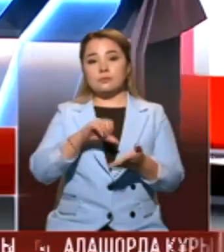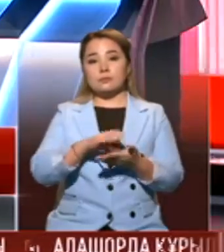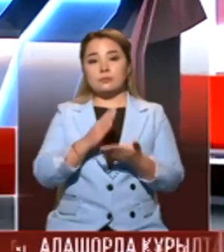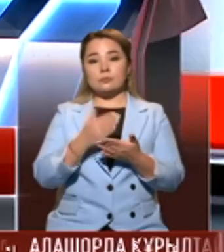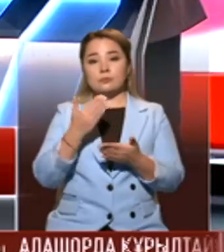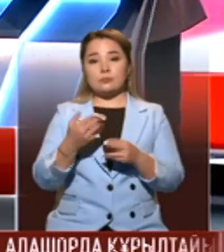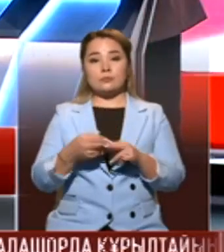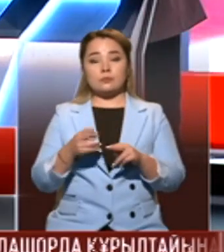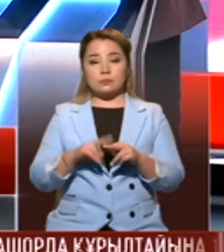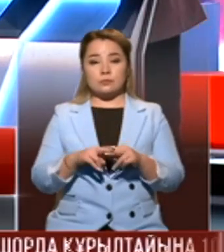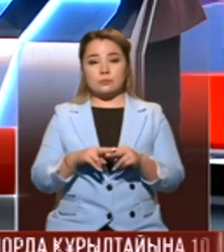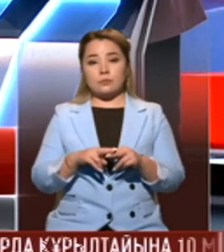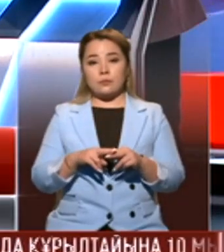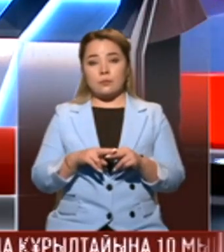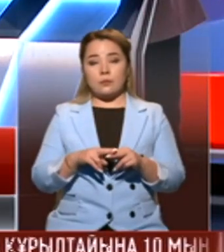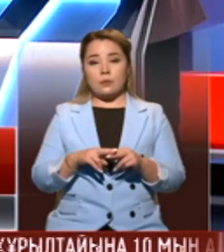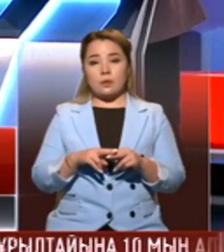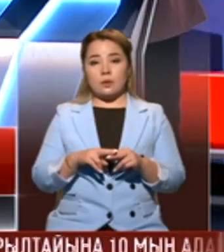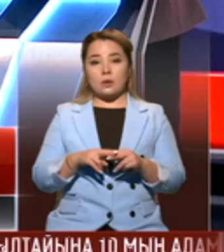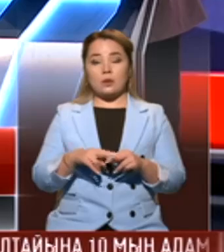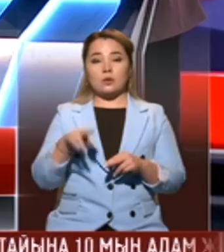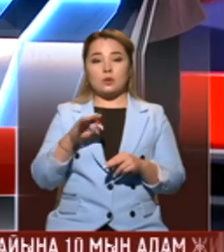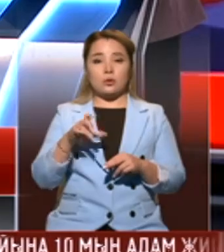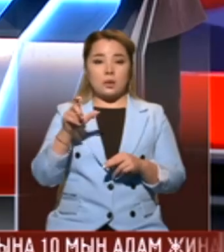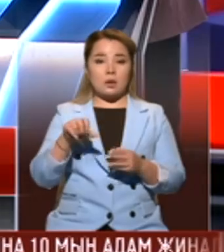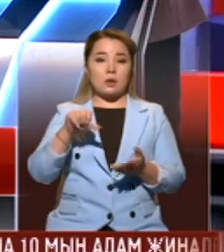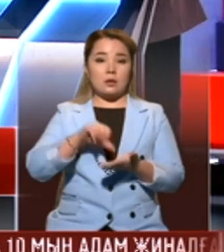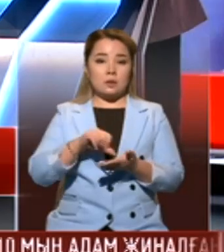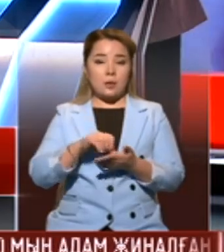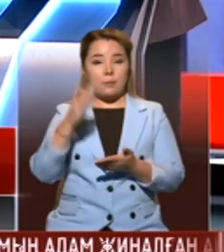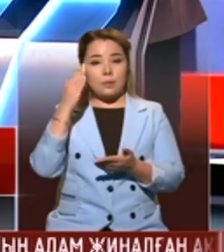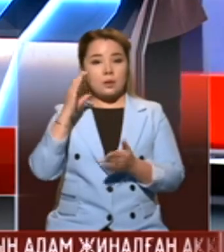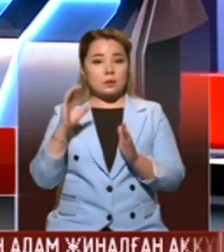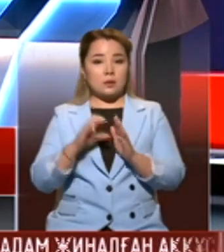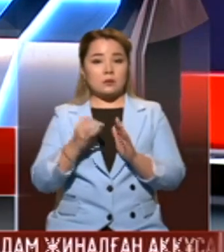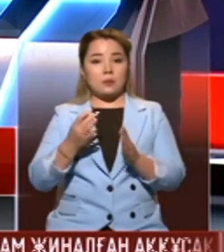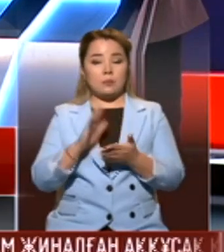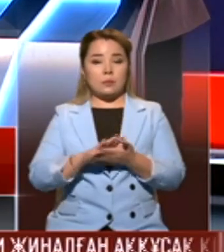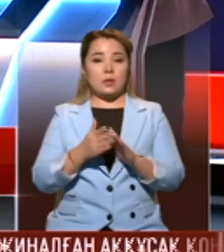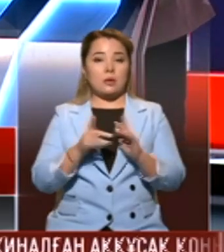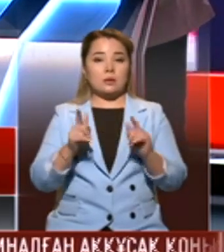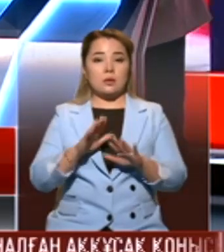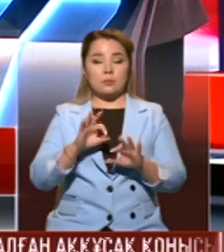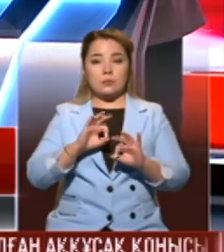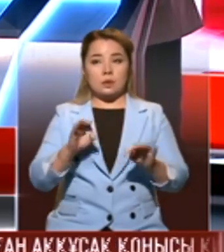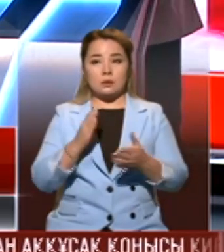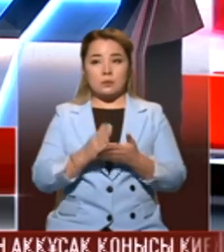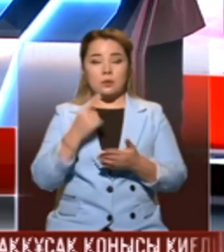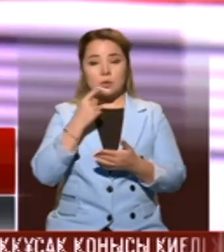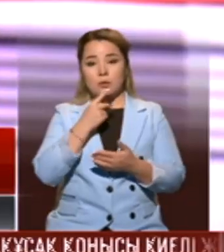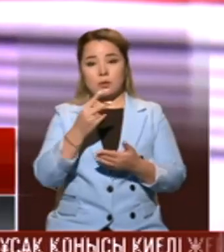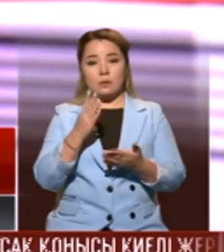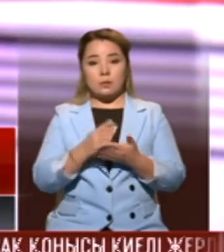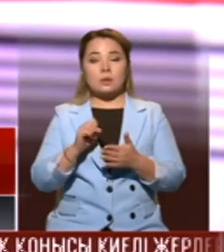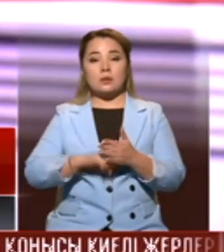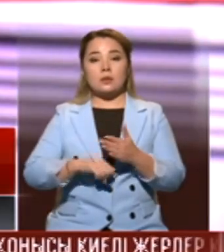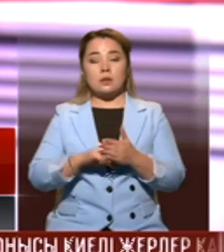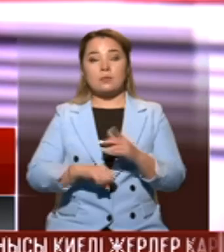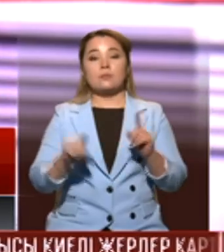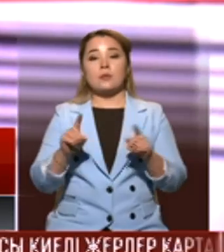сақтасайсыз, иә, енді бұл жерде бұл дос ағамыздың пікірін көрдік, бірақ келіспейтін бір мәселе бар да, мен көз қарасым. Неге?